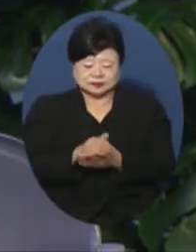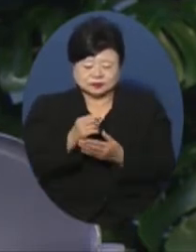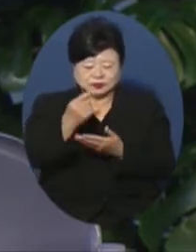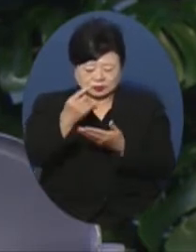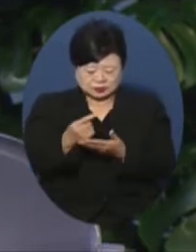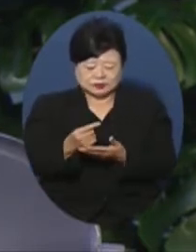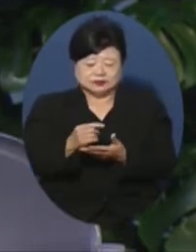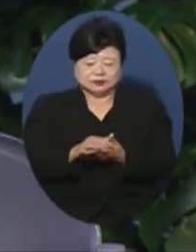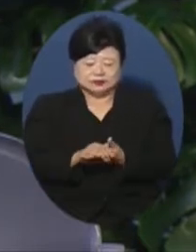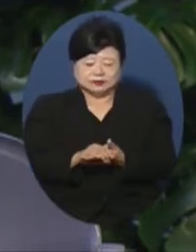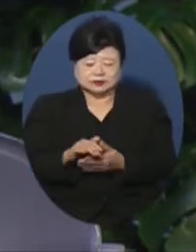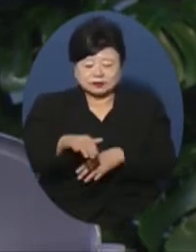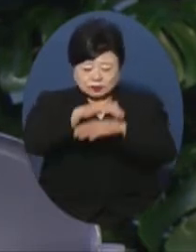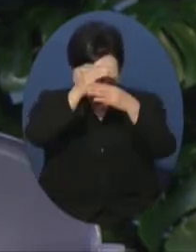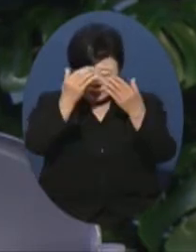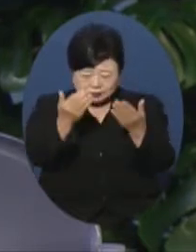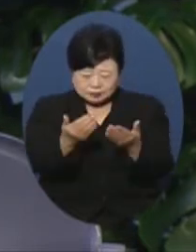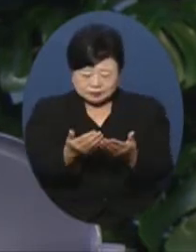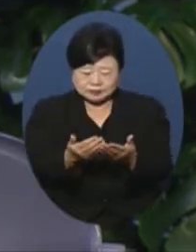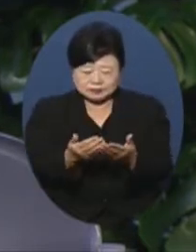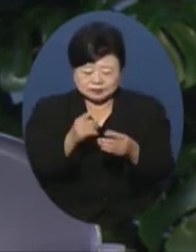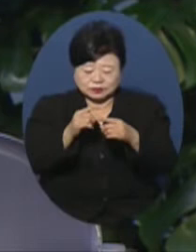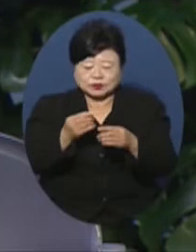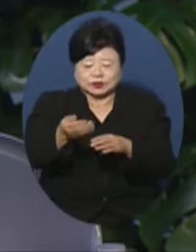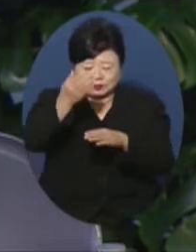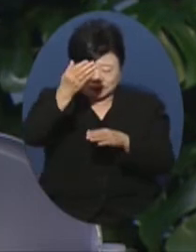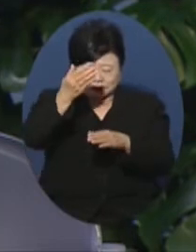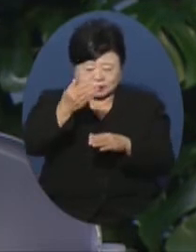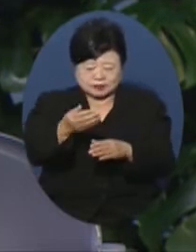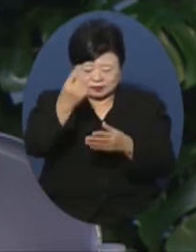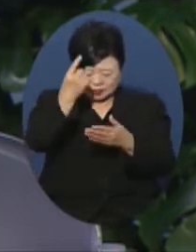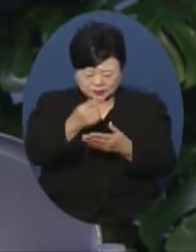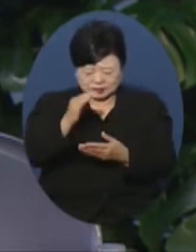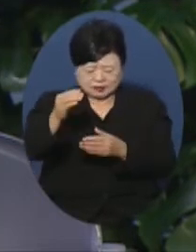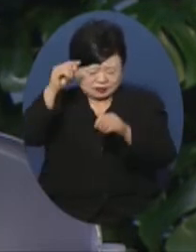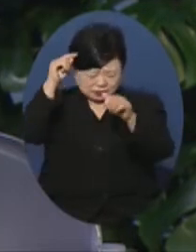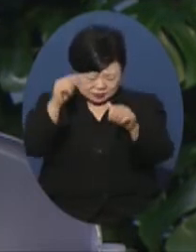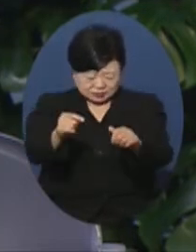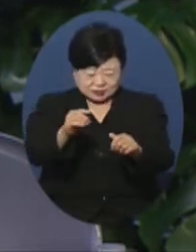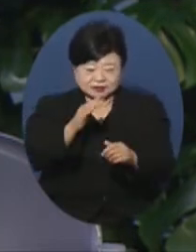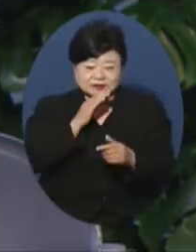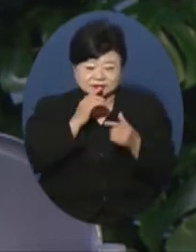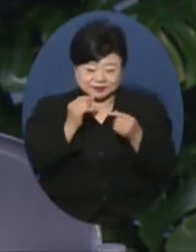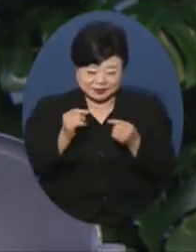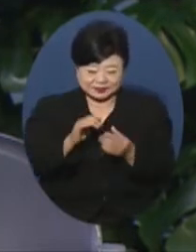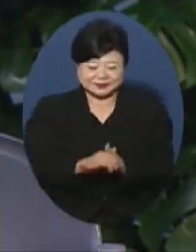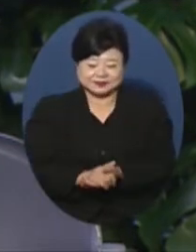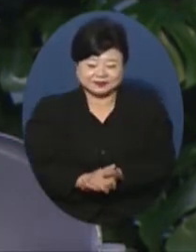모습 있는 이 교회 위에 임하여 될지어다.